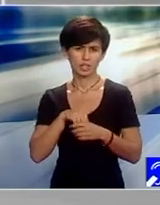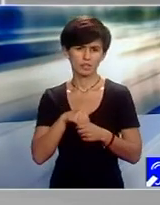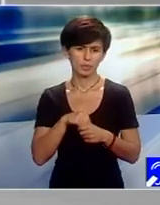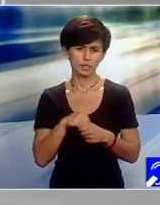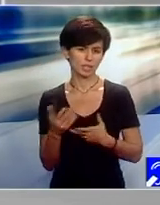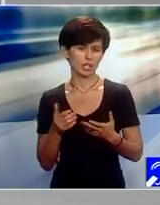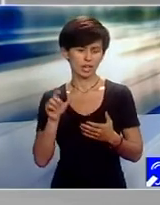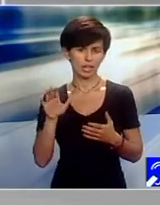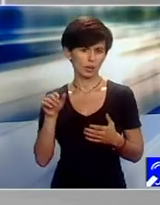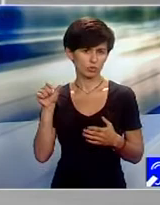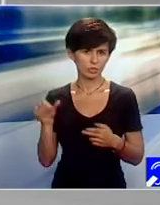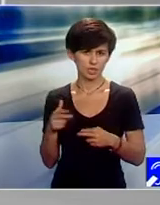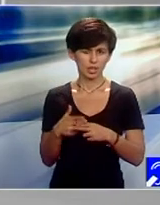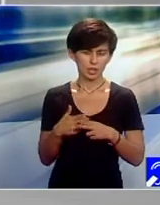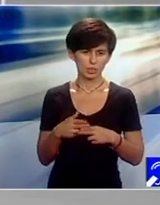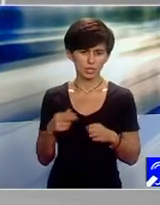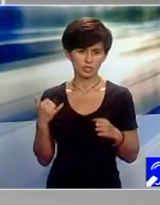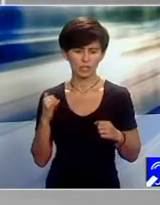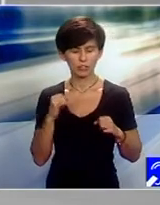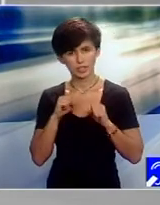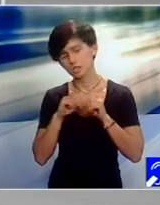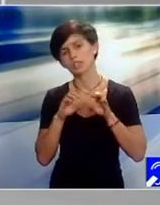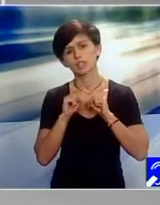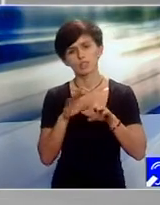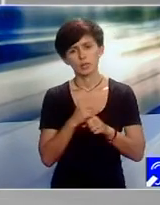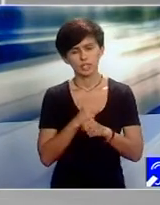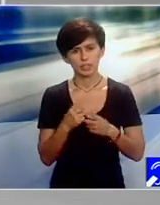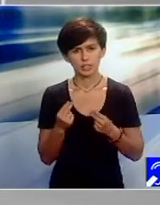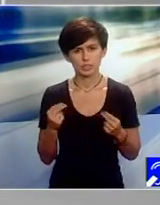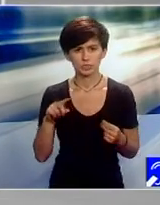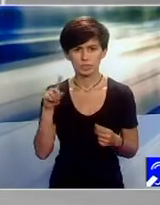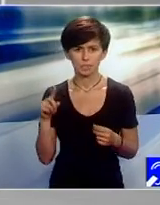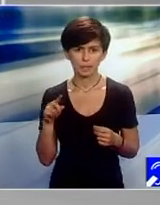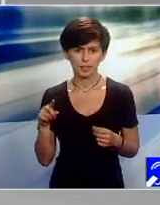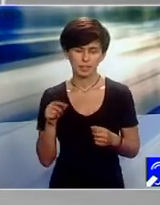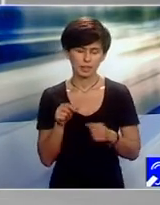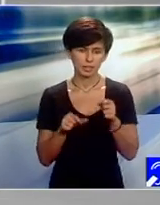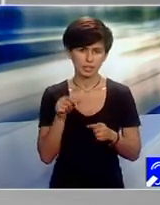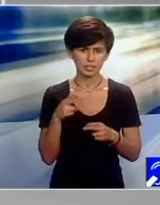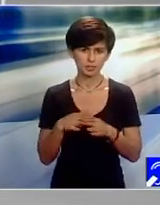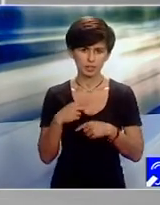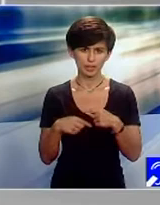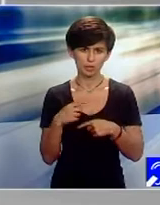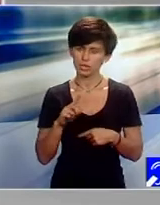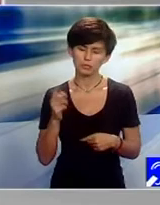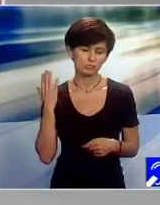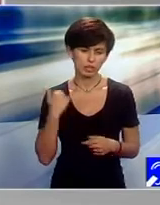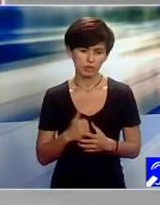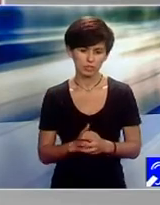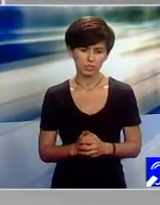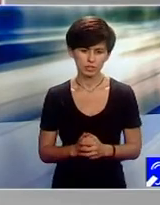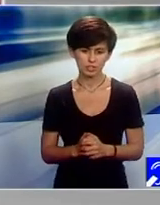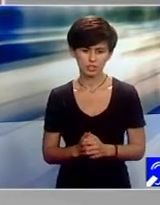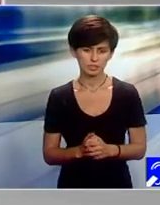venit oarecum informați. Foarte multe întrebări despre boală nu au pus, dar... Și despre consecințe,